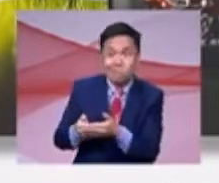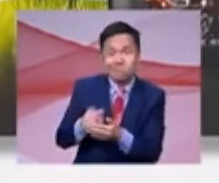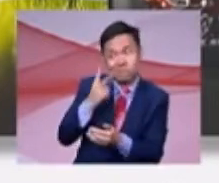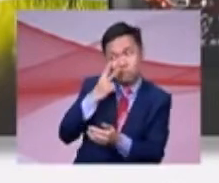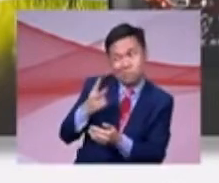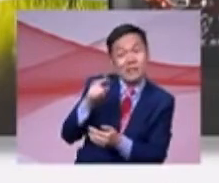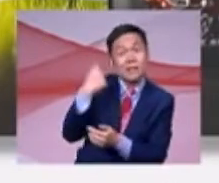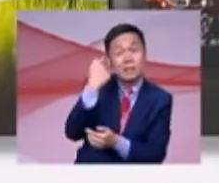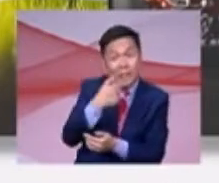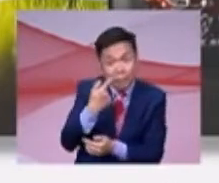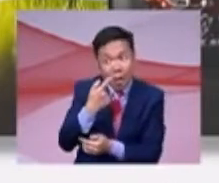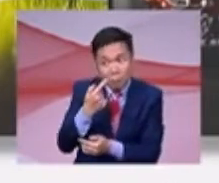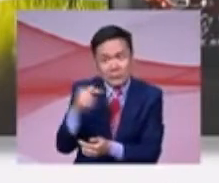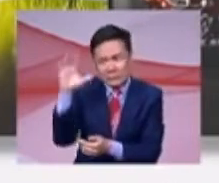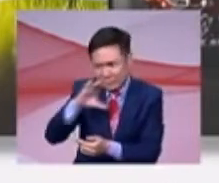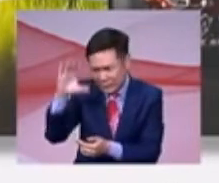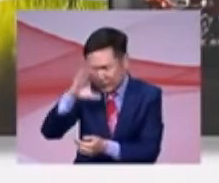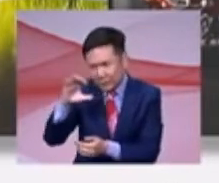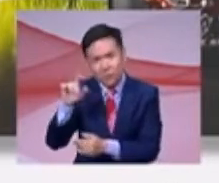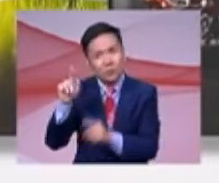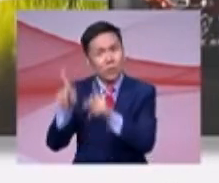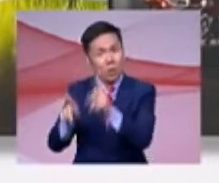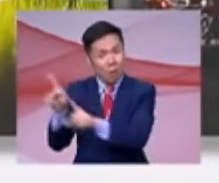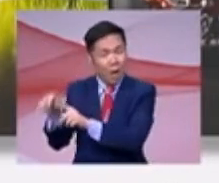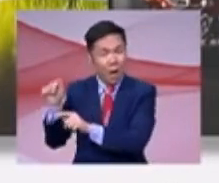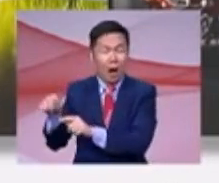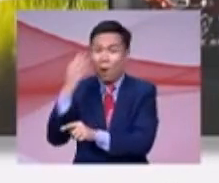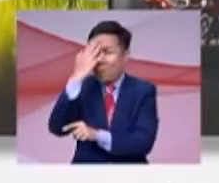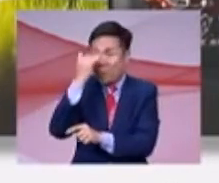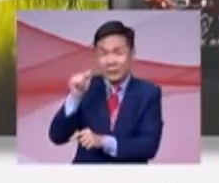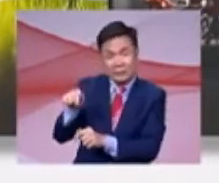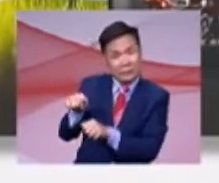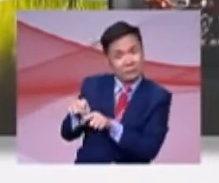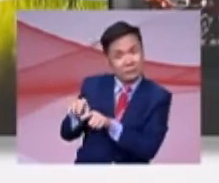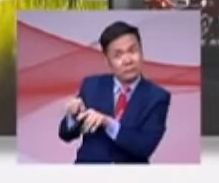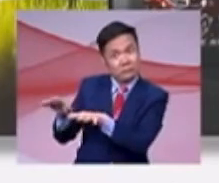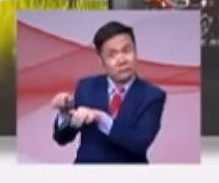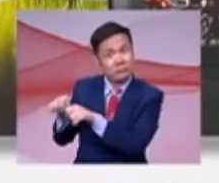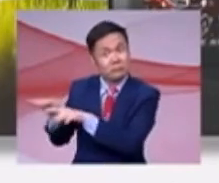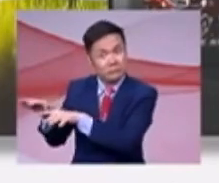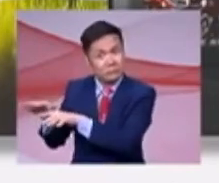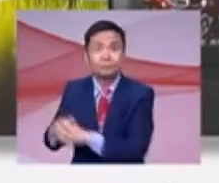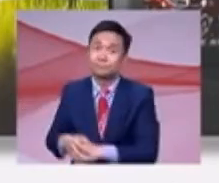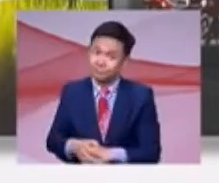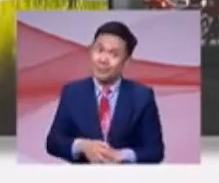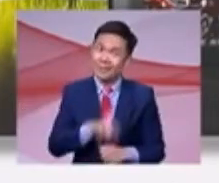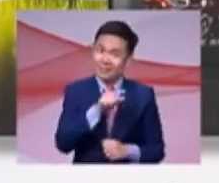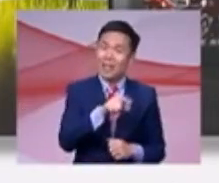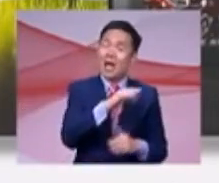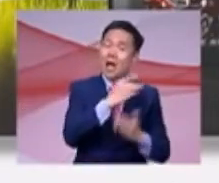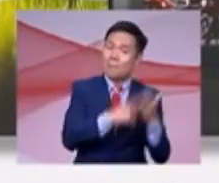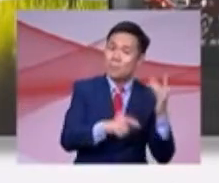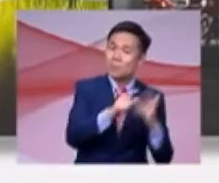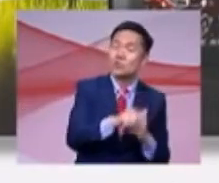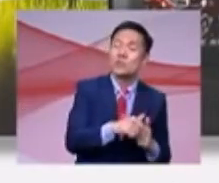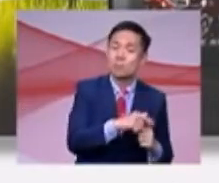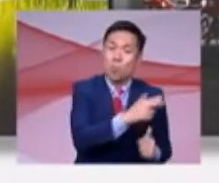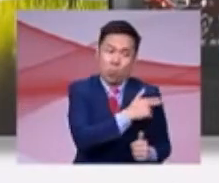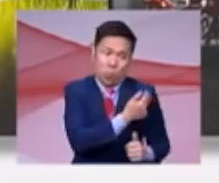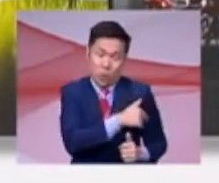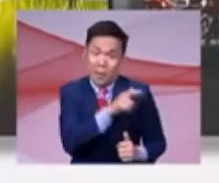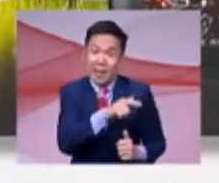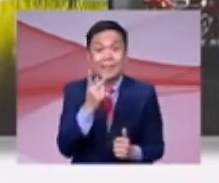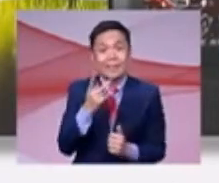Pengesanan kes-kes ini penting untuk diasingkan supaya tidak menjangkiti. Ini dah tindakan kesihatan awam kita. Jadi